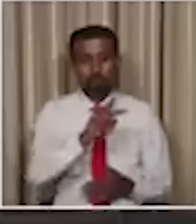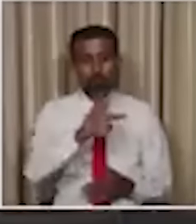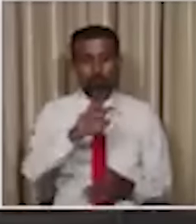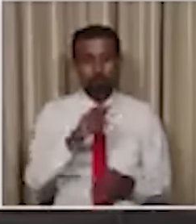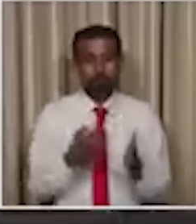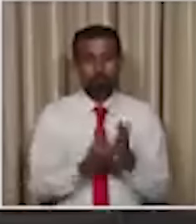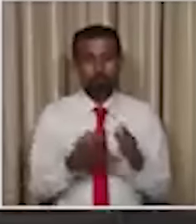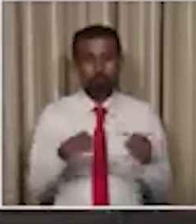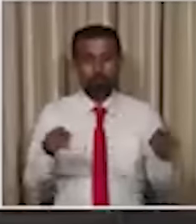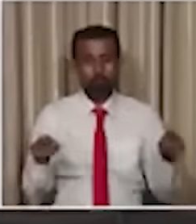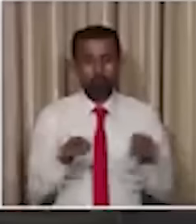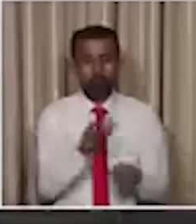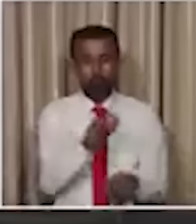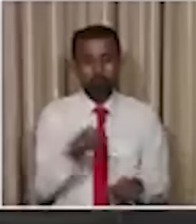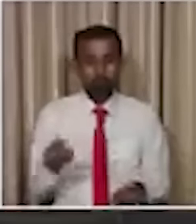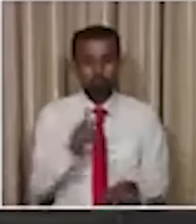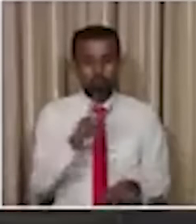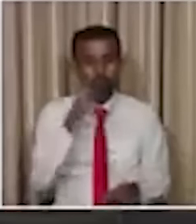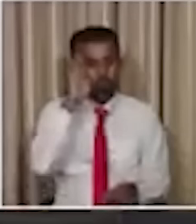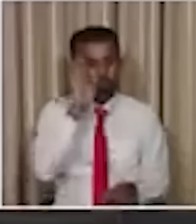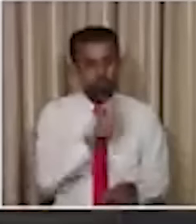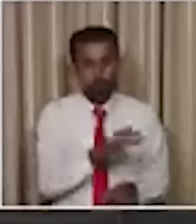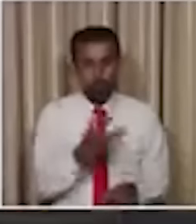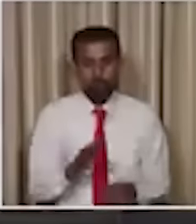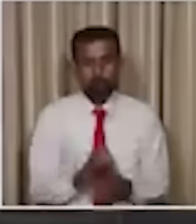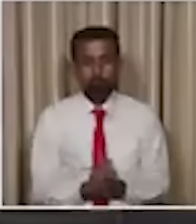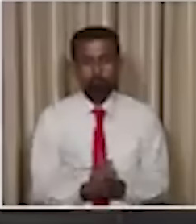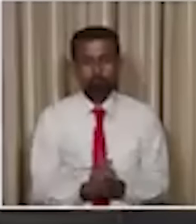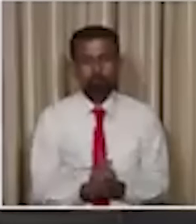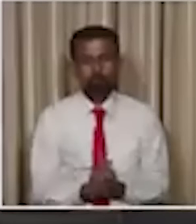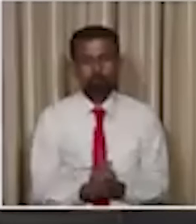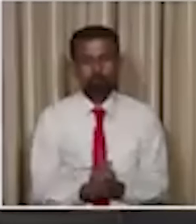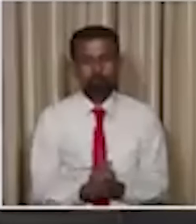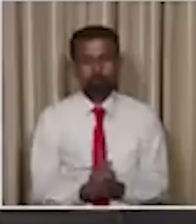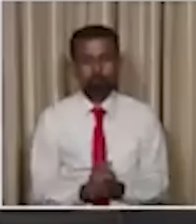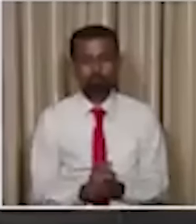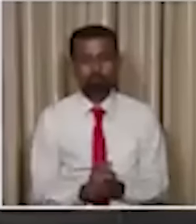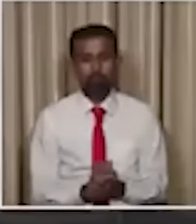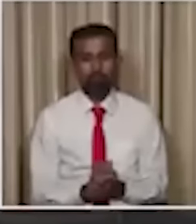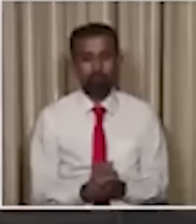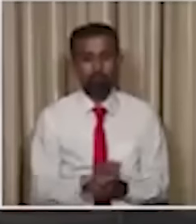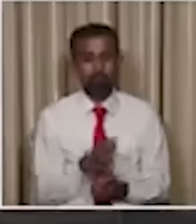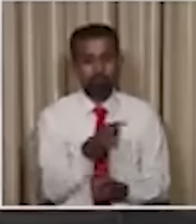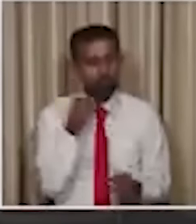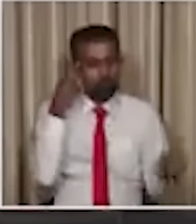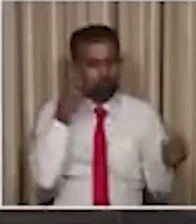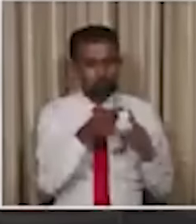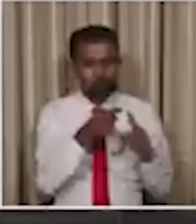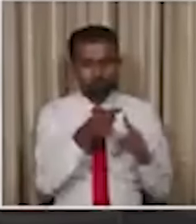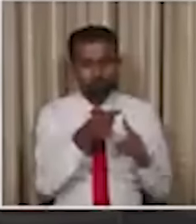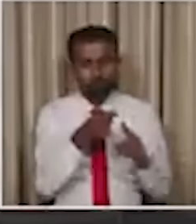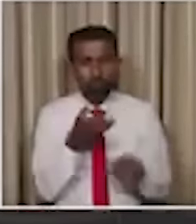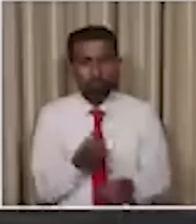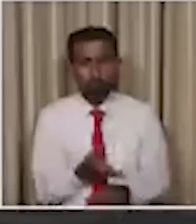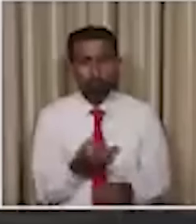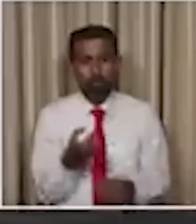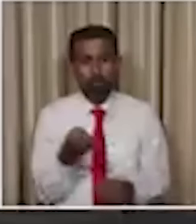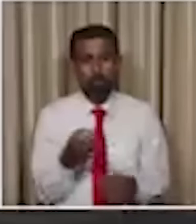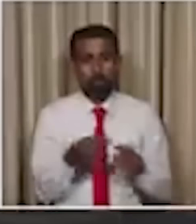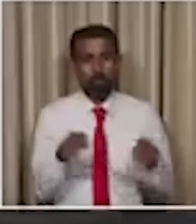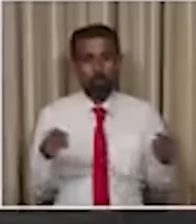කාමරයේ පුද්ගලයන් දෙදෙනෙකු නවාතැන්ගෙන සිටිය ඇති අතර ඔවුන් සම්බන්ධයෙන් හා මෙම කාමරවල